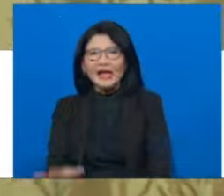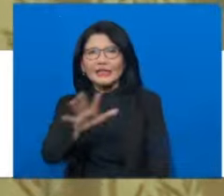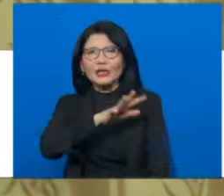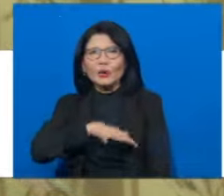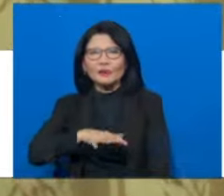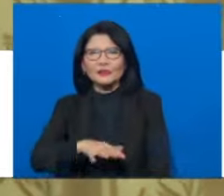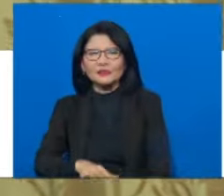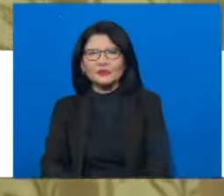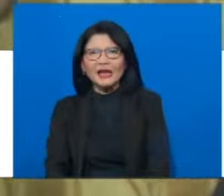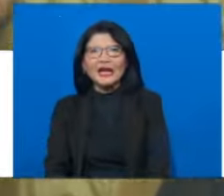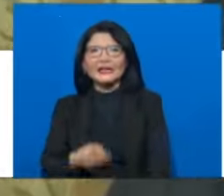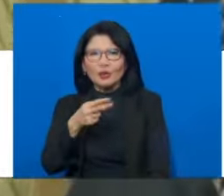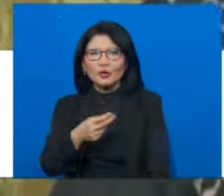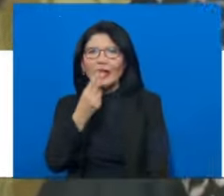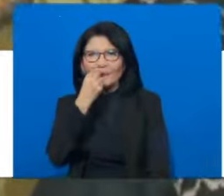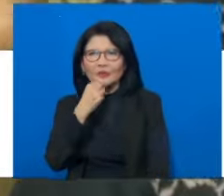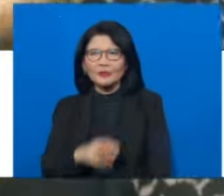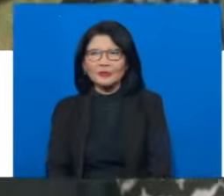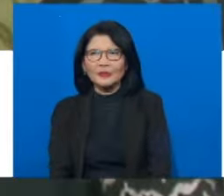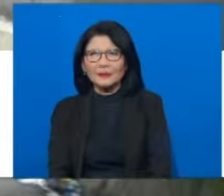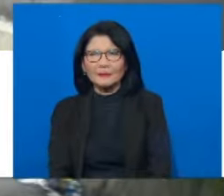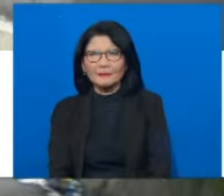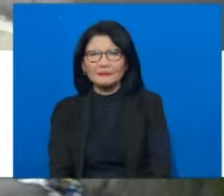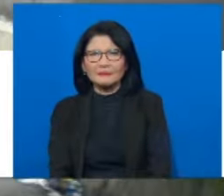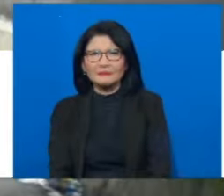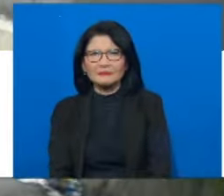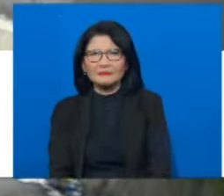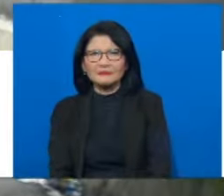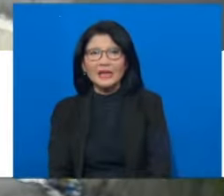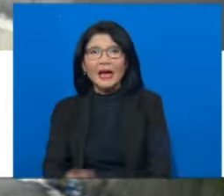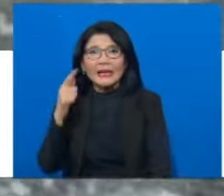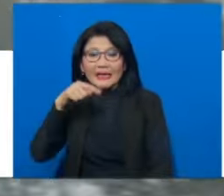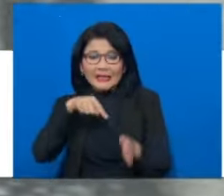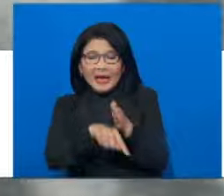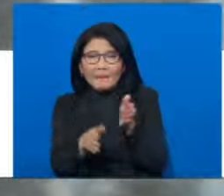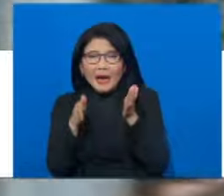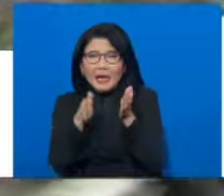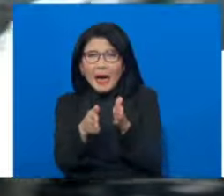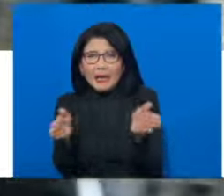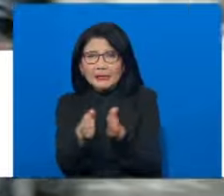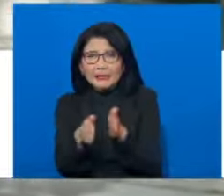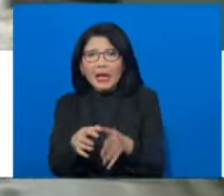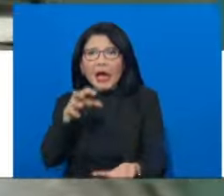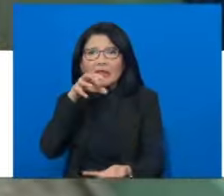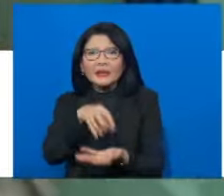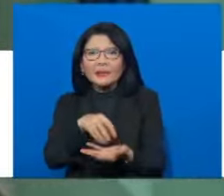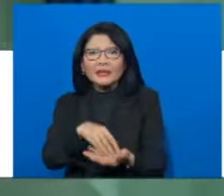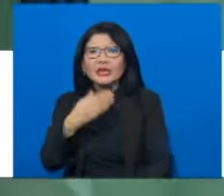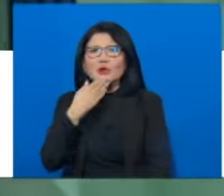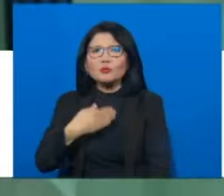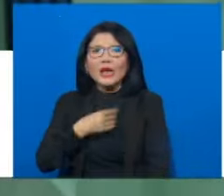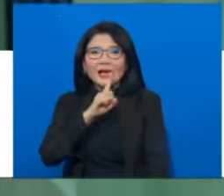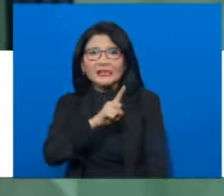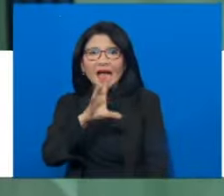Batu Nunggal Bandung kududa meski berada di dalam gang kecil tempat ini memiliki hampir 100